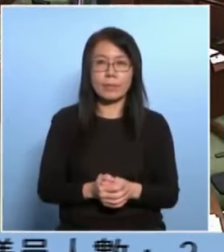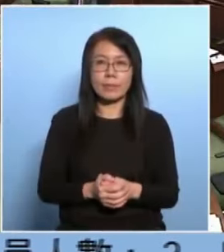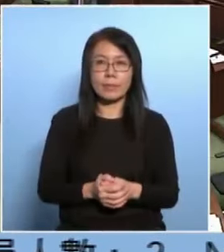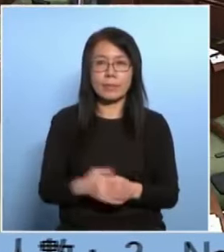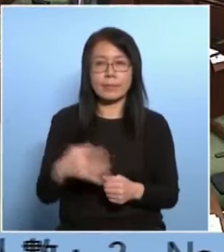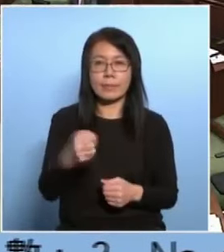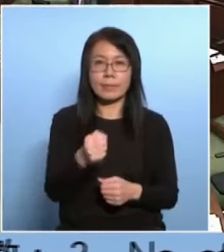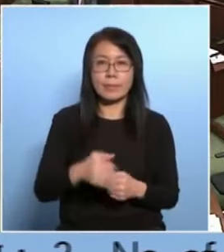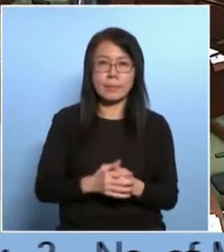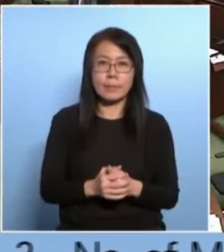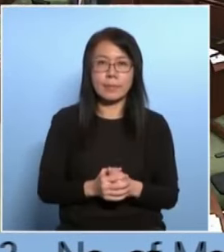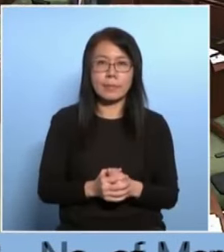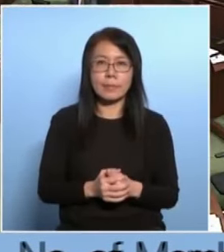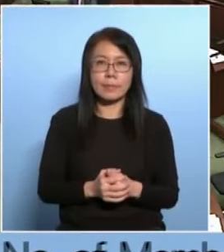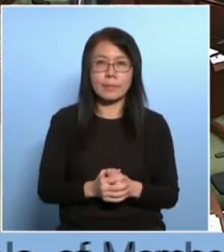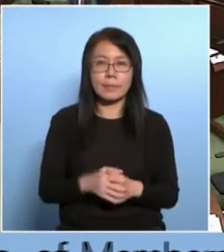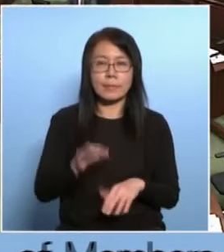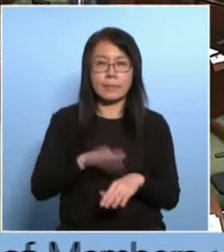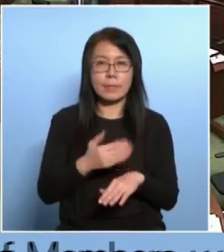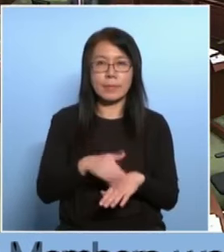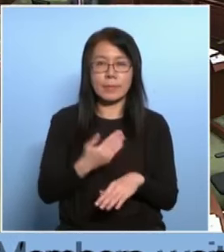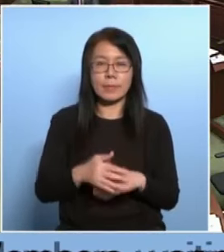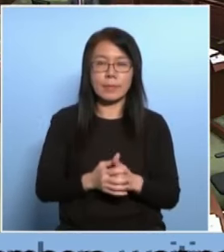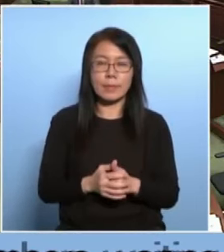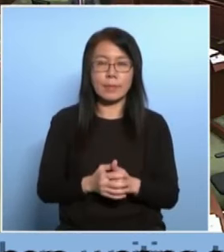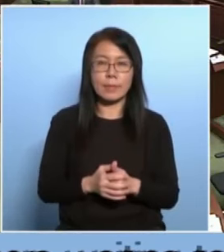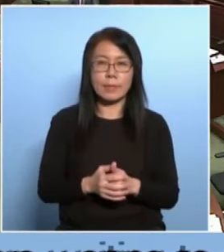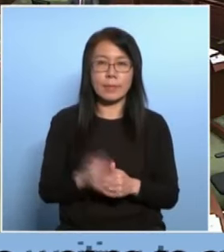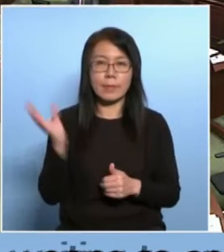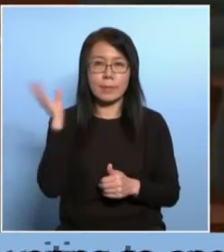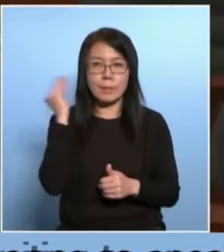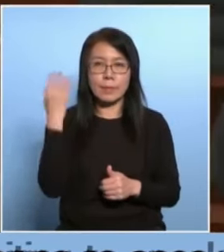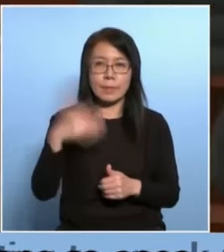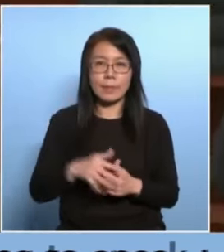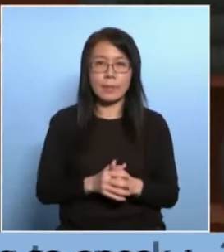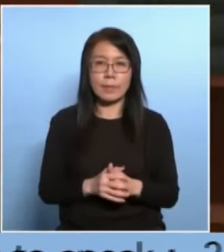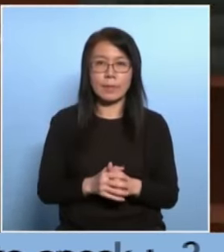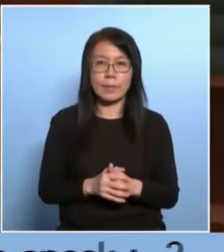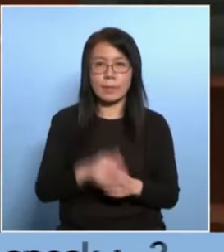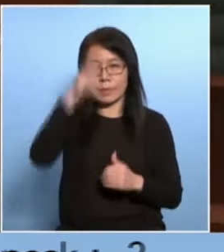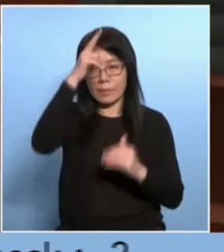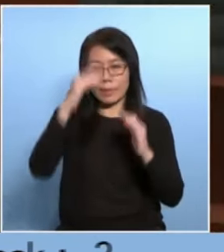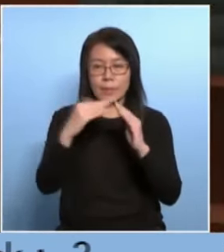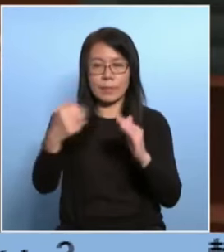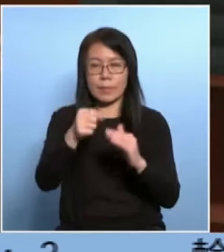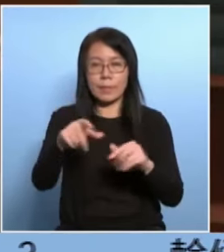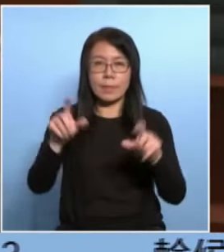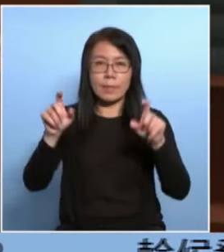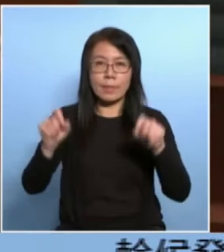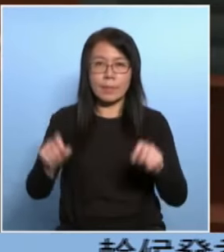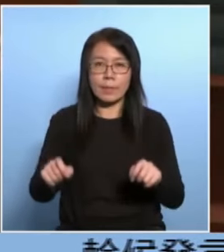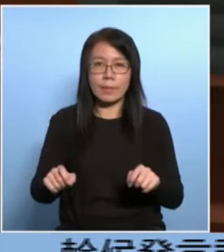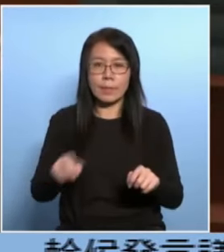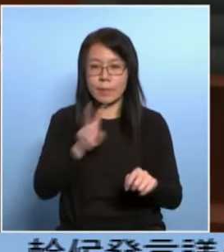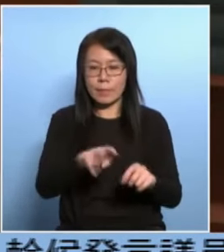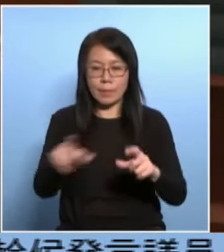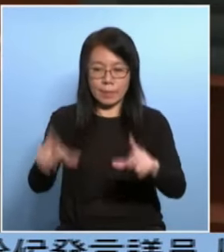主席，我剛才就聽完局長的解釋，亦都睇到他的答